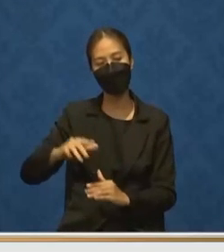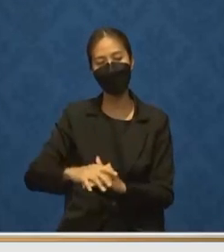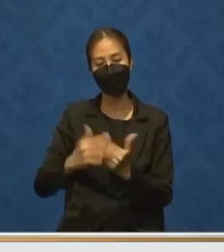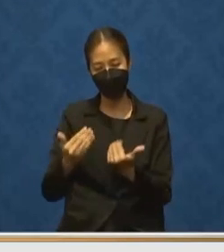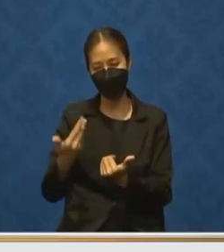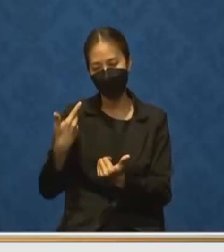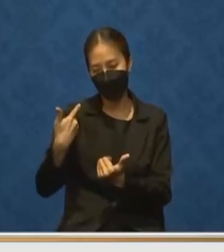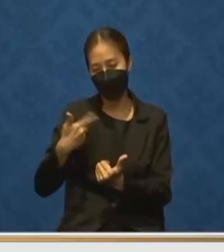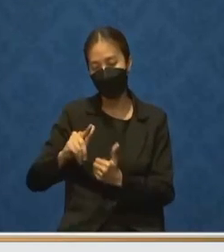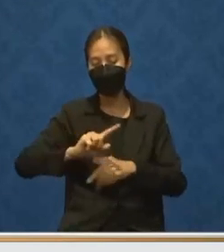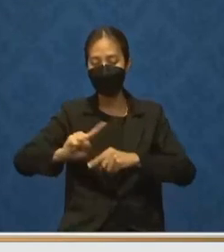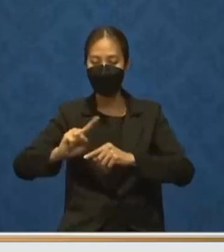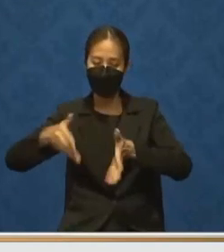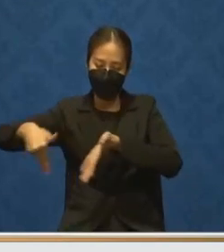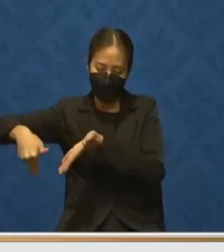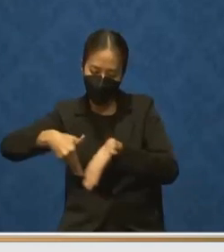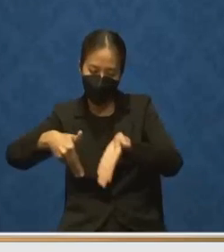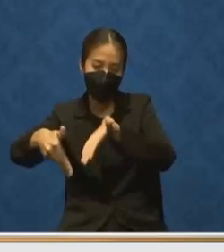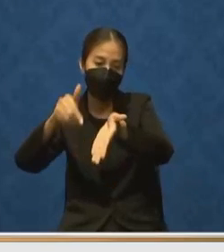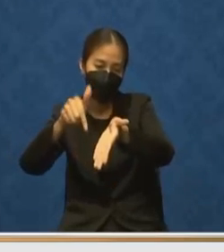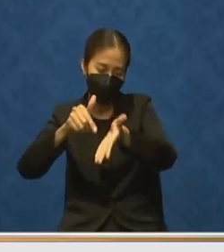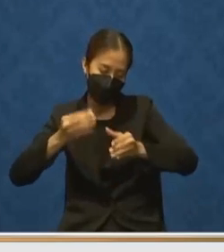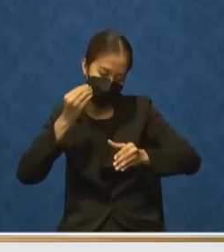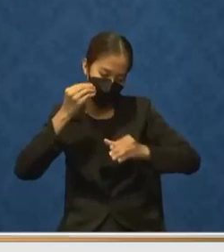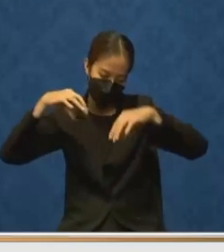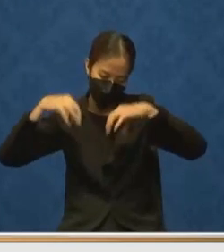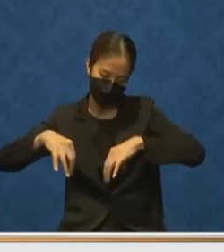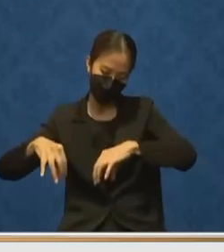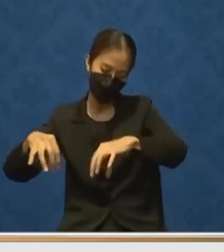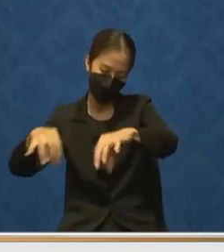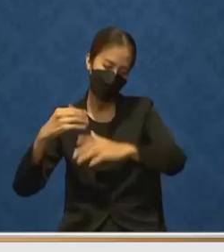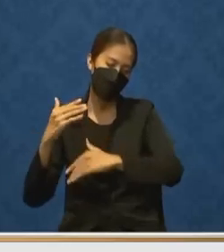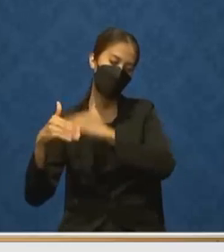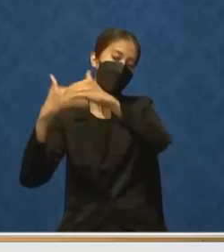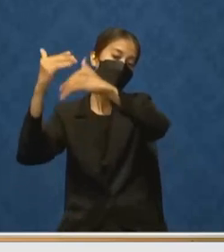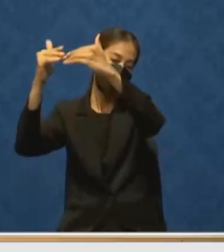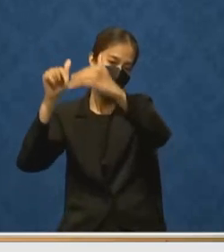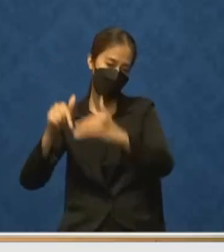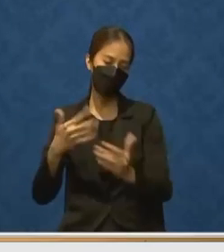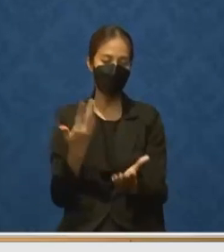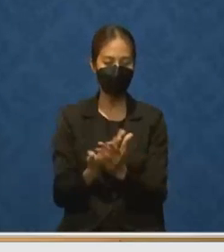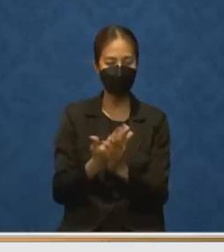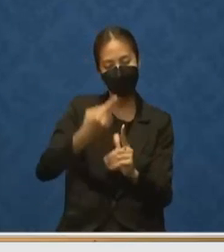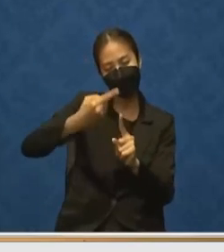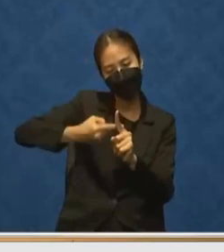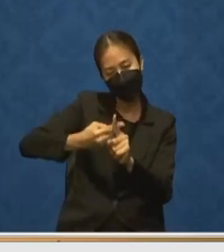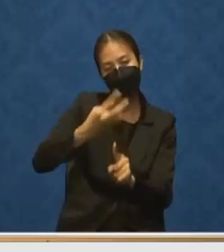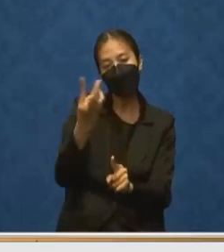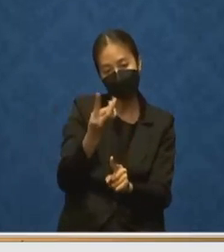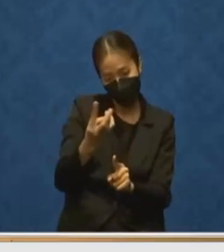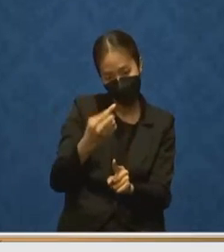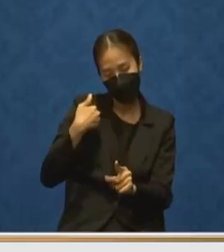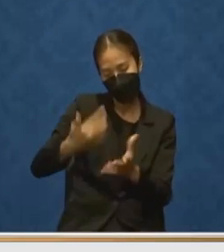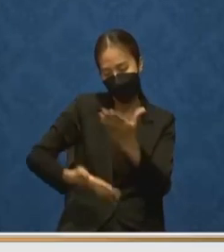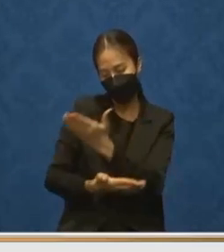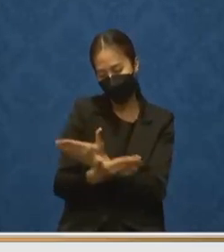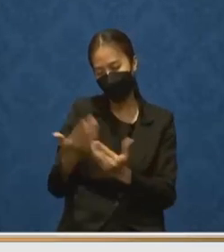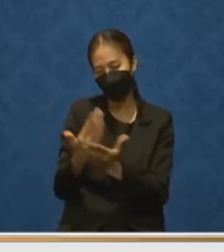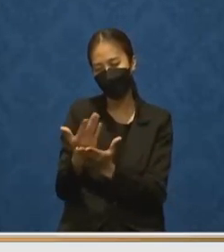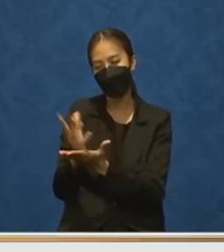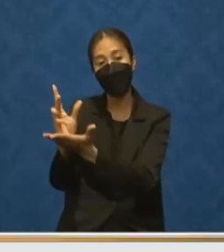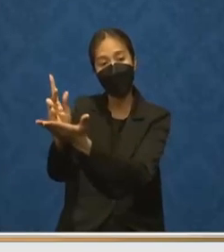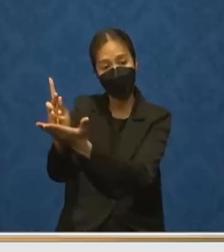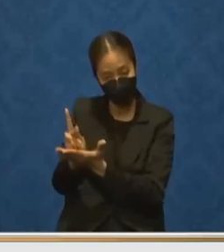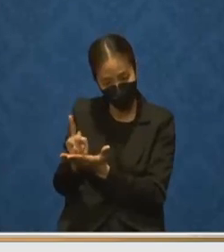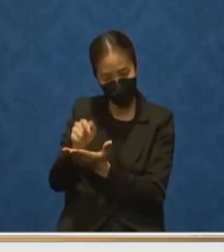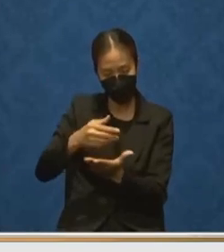ฒนาที่อยู่อาศัยชุมชนริมคลองเปรมประชากร100ครัวเรือนรวมทั้งผู้มีรายได้น้อยสามารถเข้าถึงแหล่งสินเชื่อเพื่อซื้อที่อยู่อาศัยเป็น